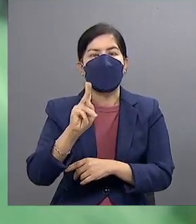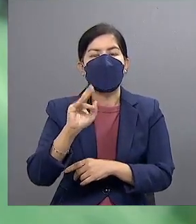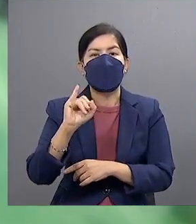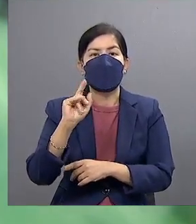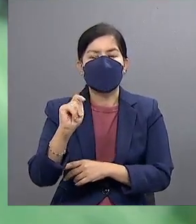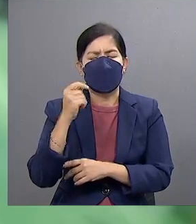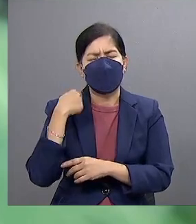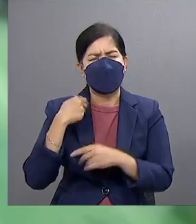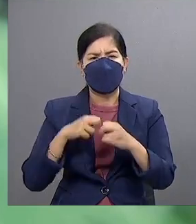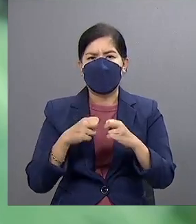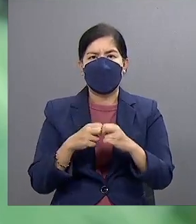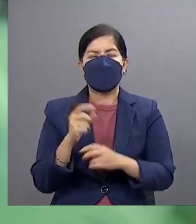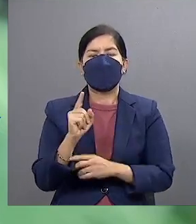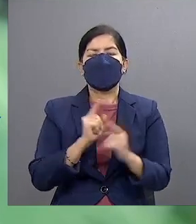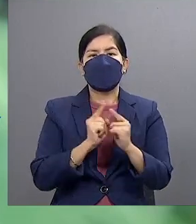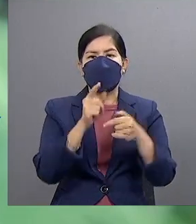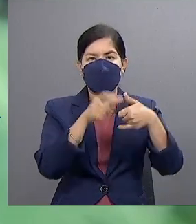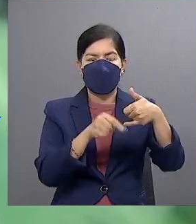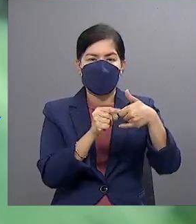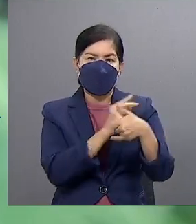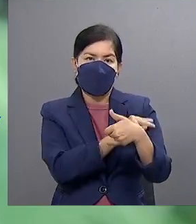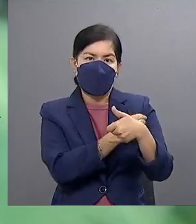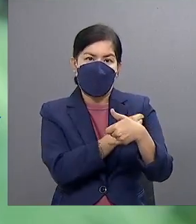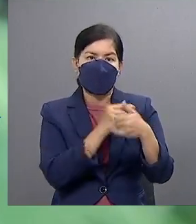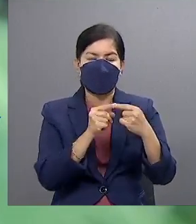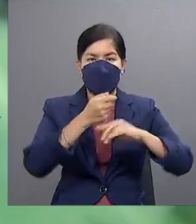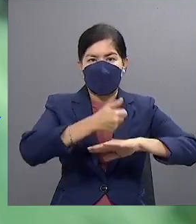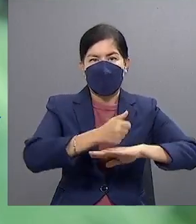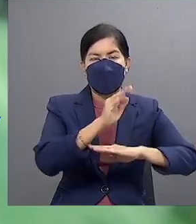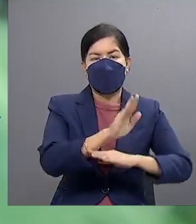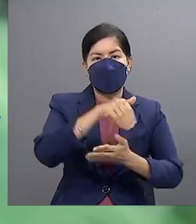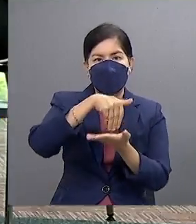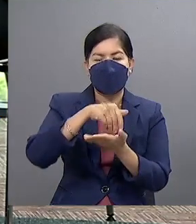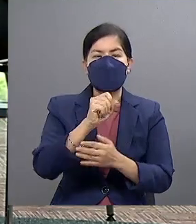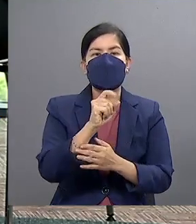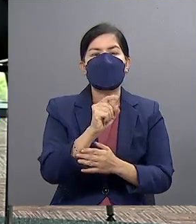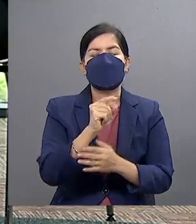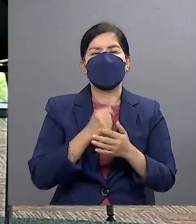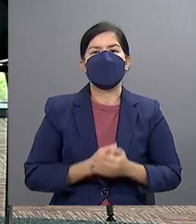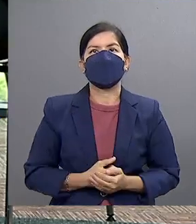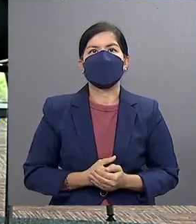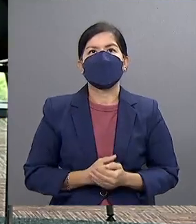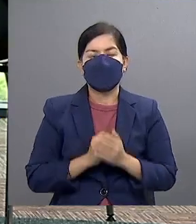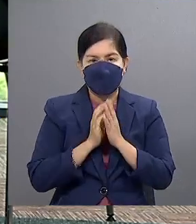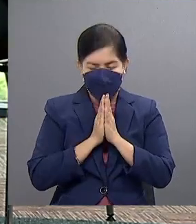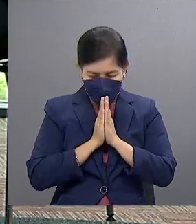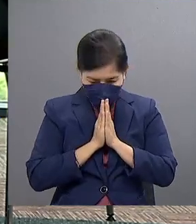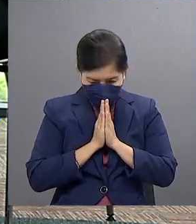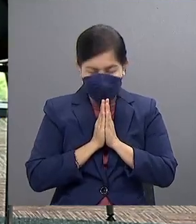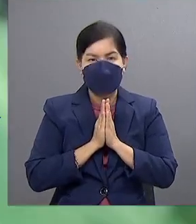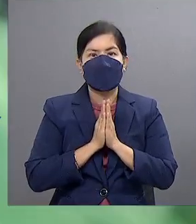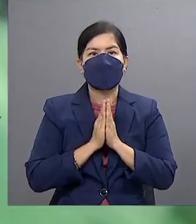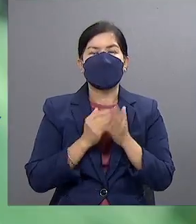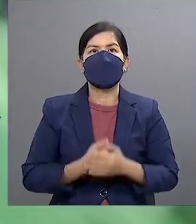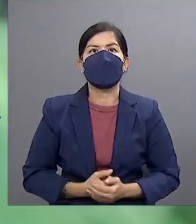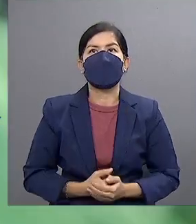พูดคุยกับนายแพทย์กฤษดาศิรามพุทธผู้อำนวยการศูนย์เวชศาสตร์อายุรวัฒน์ชะลอวัยค่ะสวัสดีค่ะ สวัสดีครับ คุณหมอต้นค